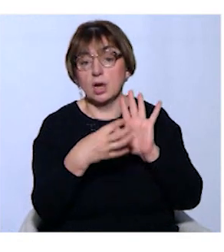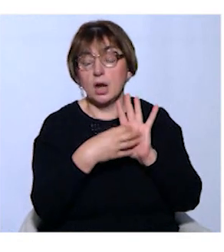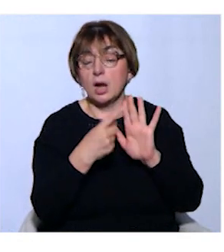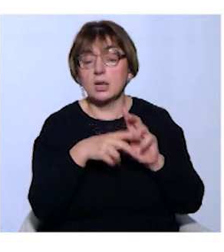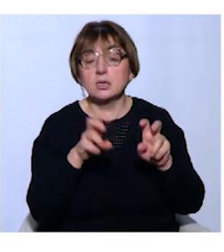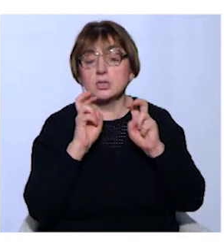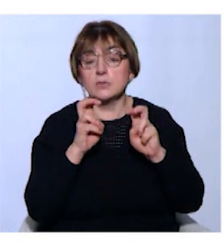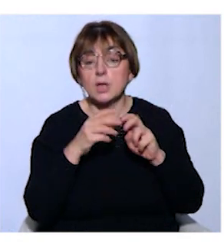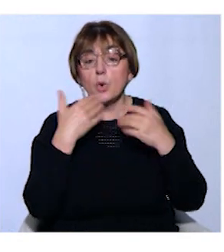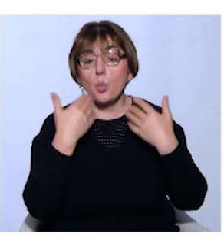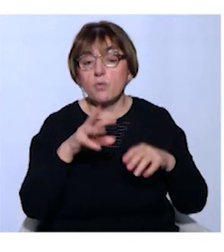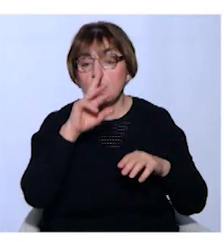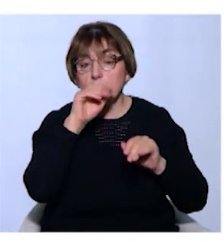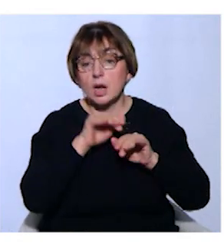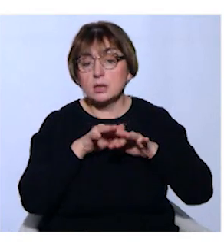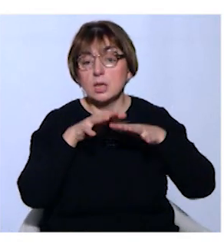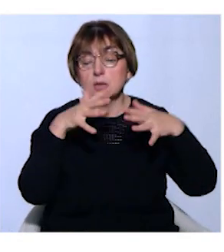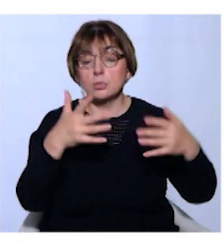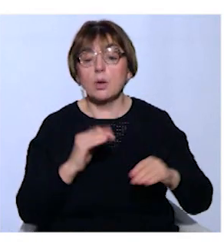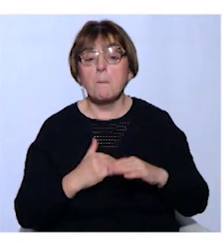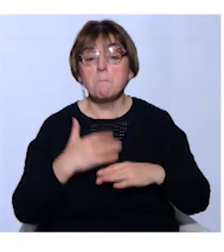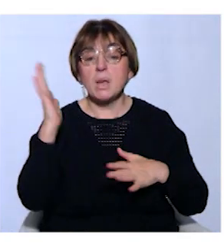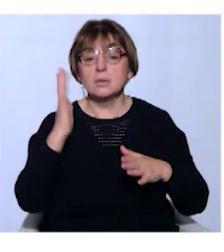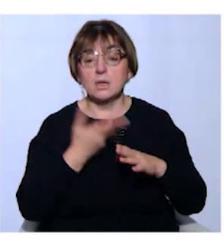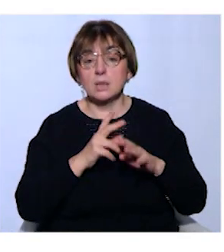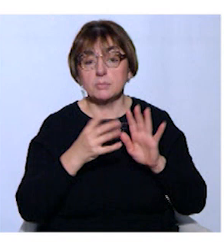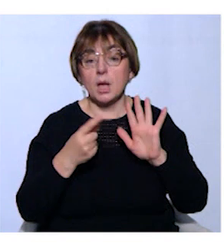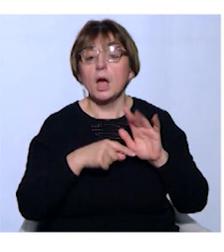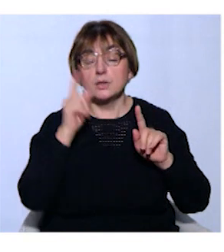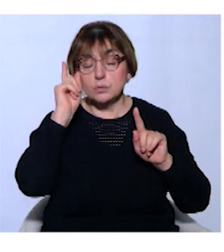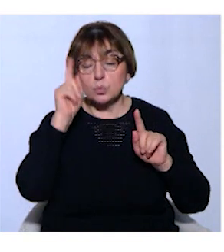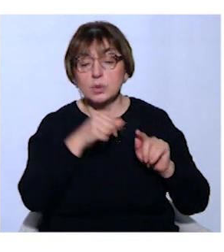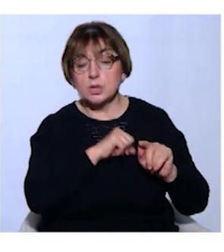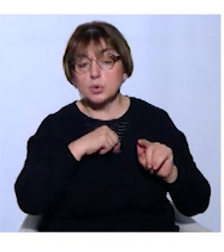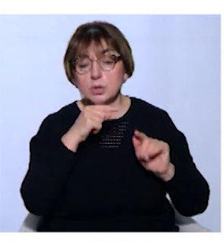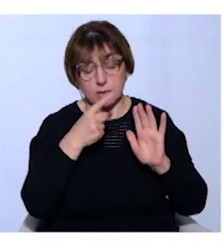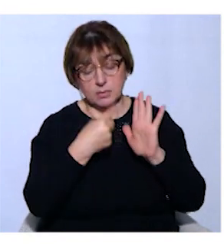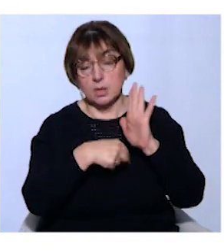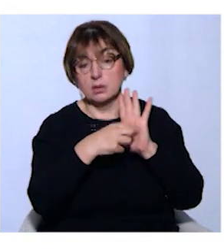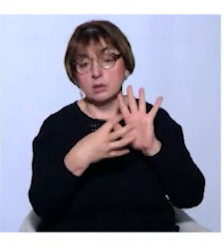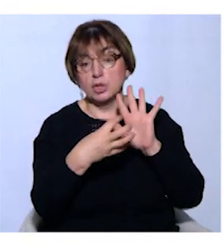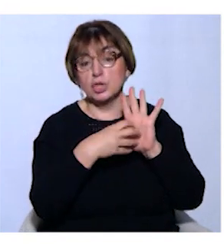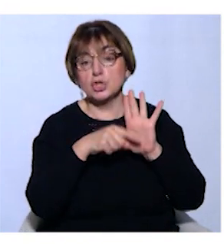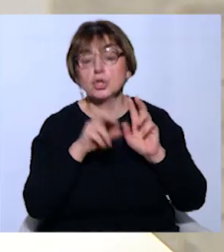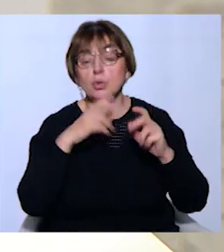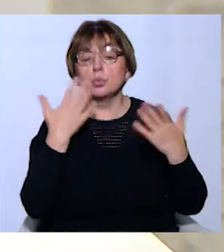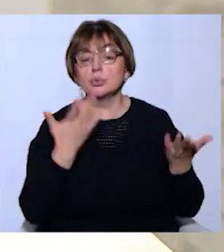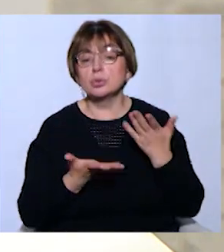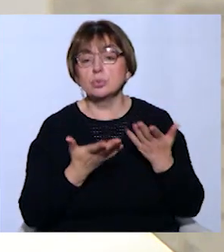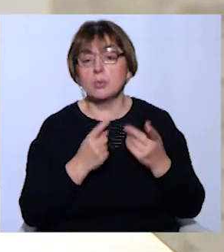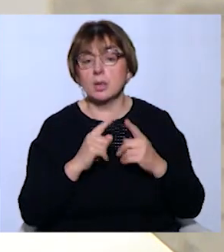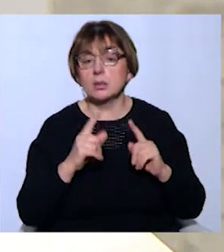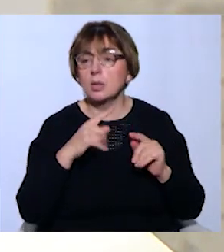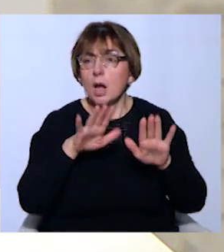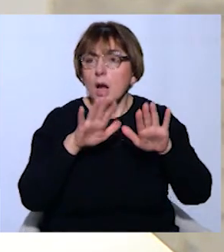მომატებული რადიოაქტიურობის ნიშანი. ძალიან მნიშვნელოვანია, უნდა იცოდე ამ ნიშნის არსებობის შესახებ. თუ ეს ნიშანი სადმე